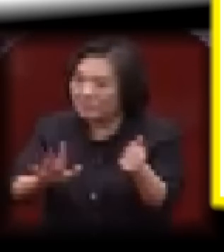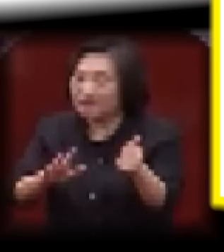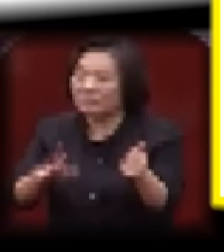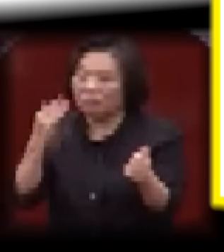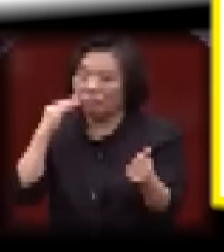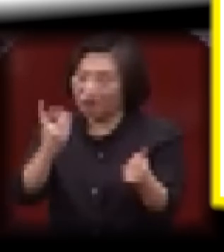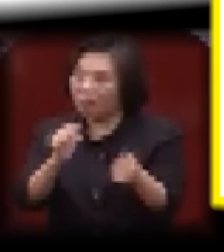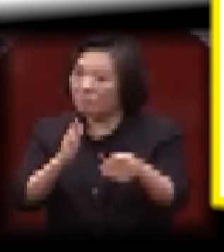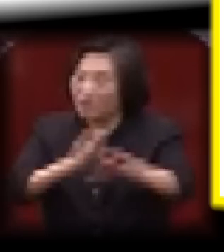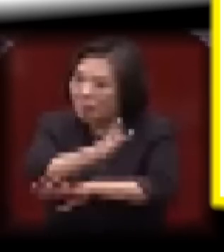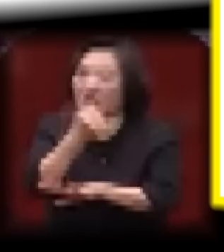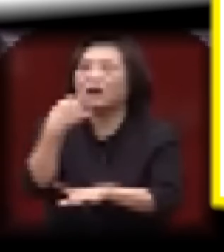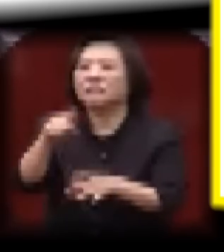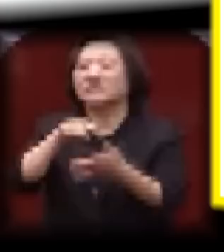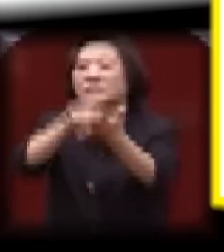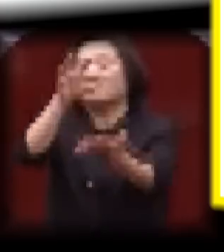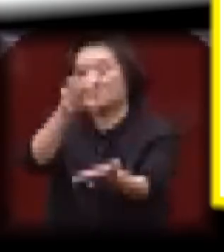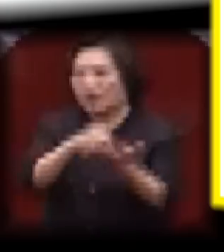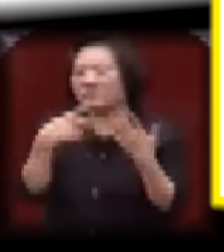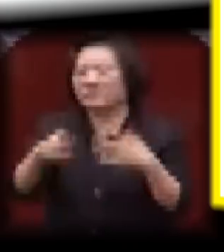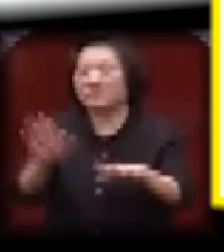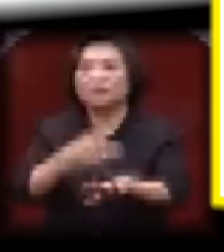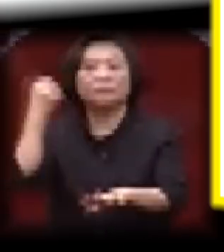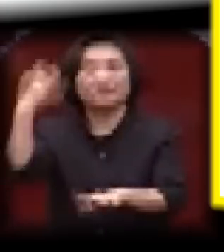张新的建造，你知道？重新开工。